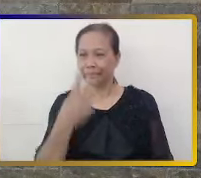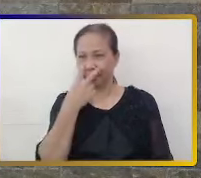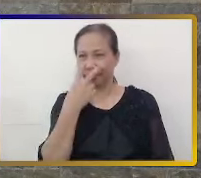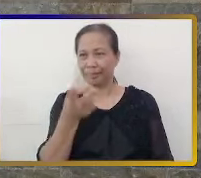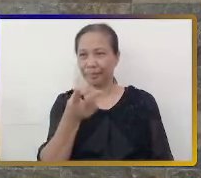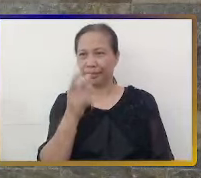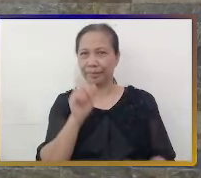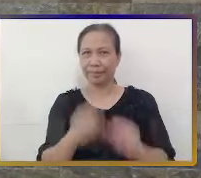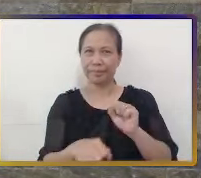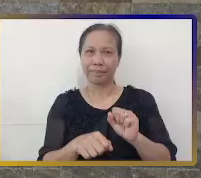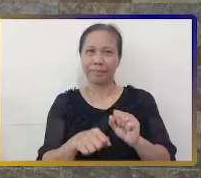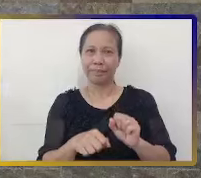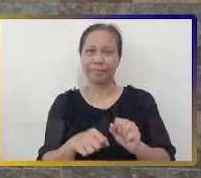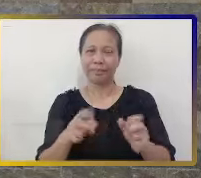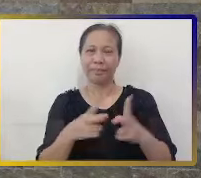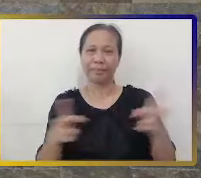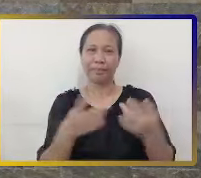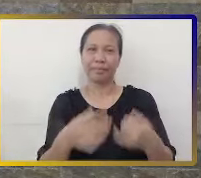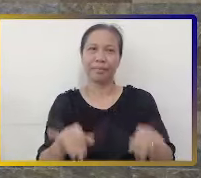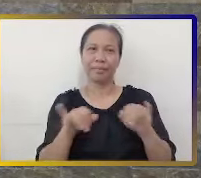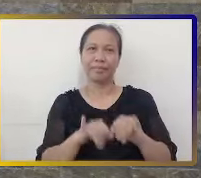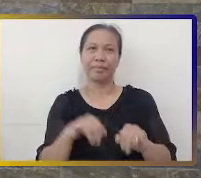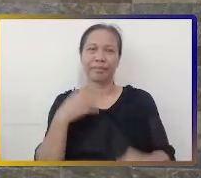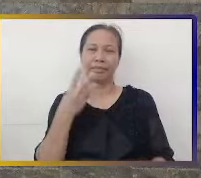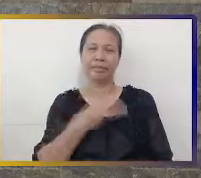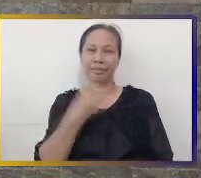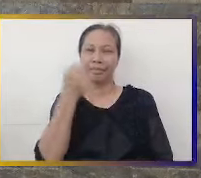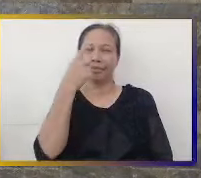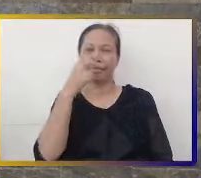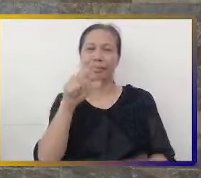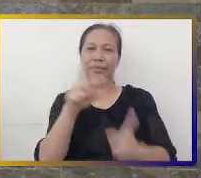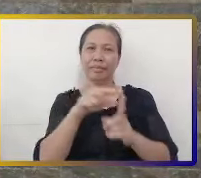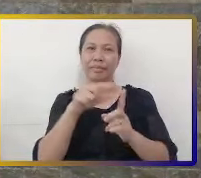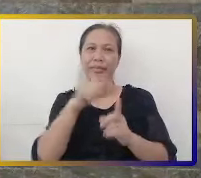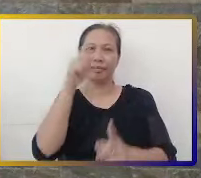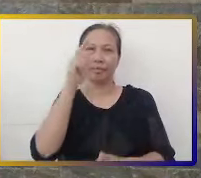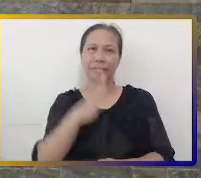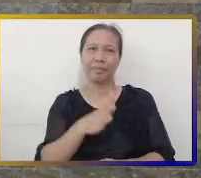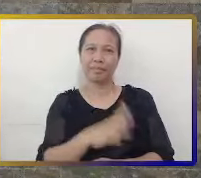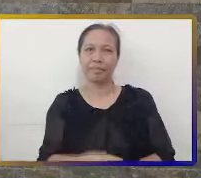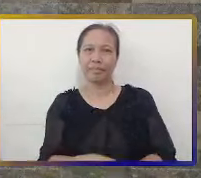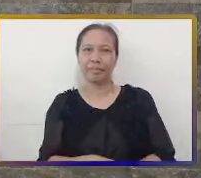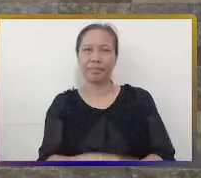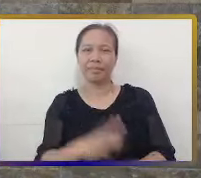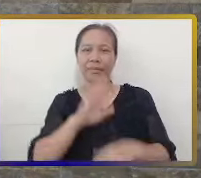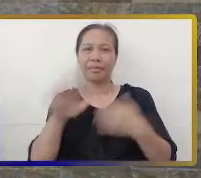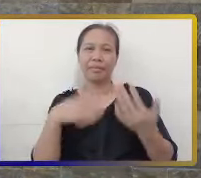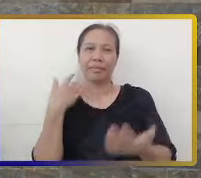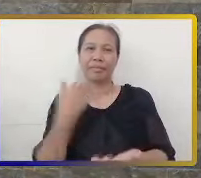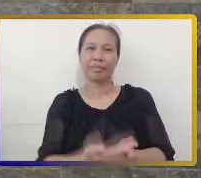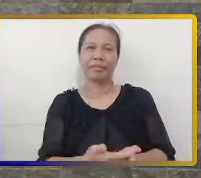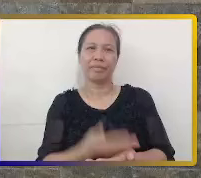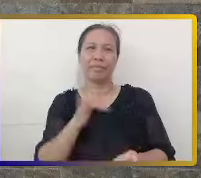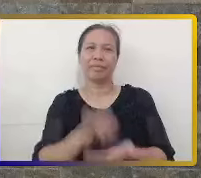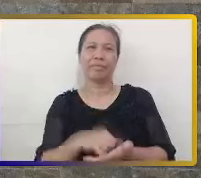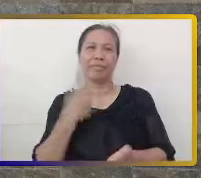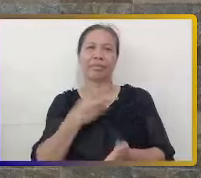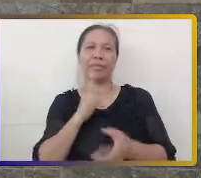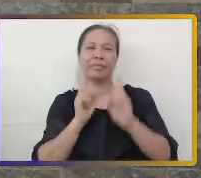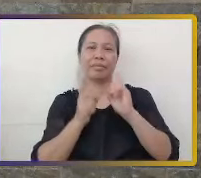So mga kapatid napakahalaga na maunawaan po natin salita ng Diyos everything na pinag-uusapan natin